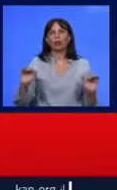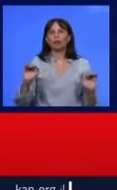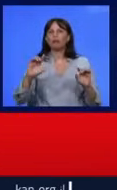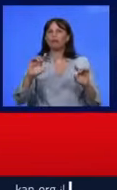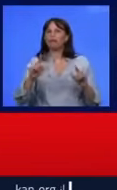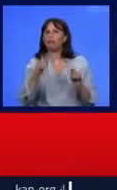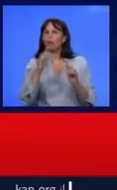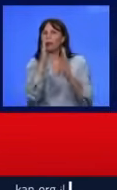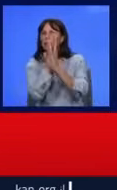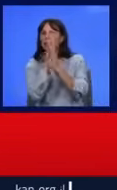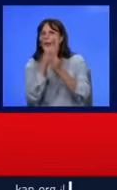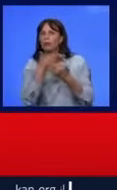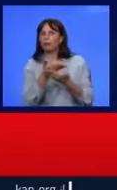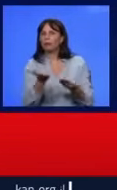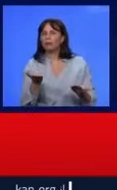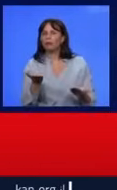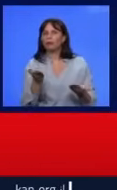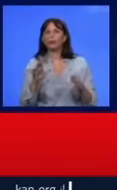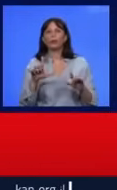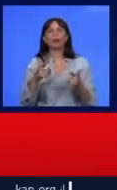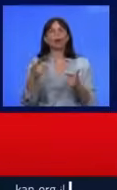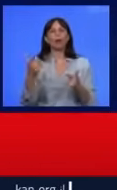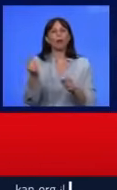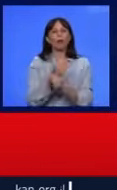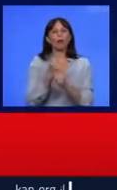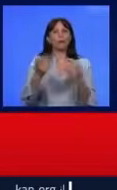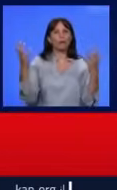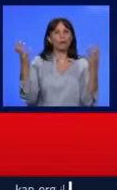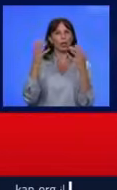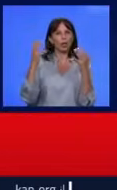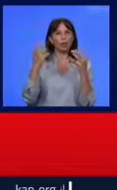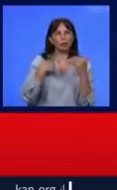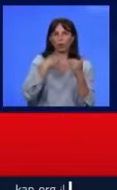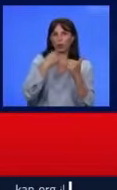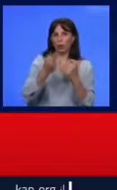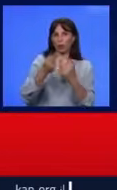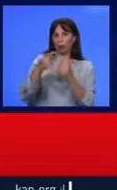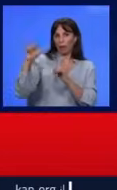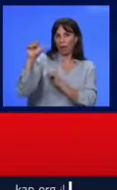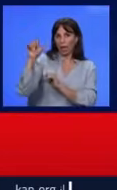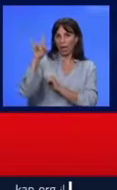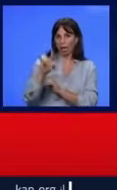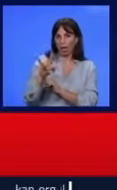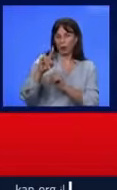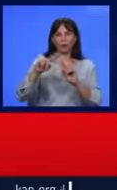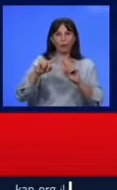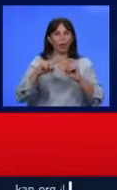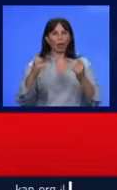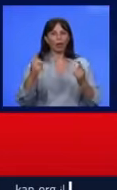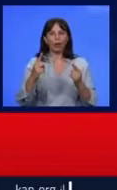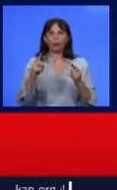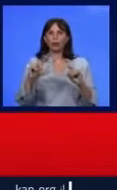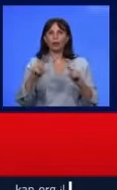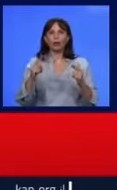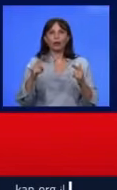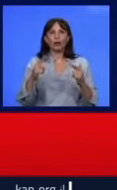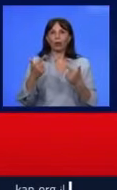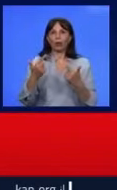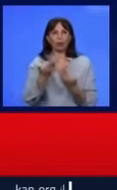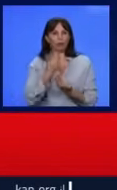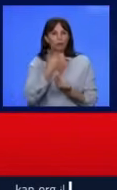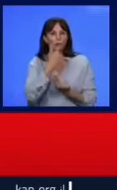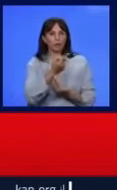מאיתנו? למה אתם מפעילים לחצים? אני אומר לכם על איילה חסון ועל אחרים. למה אתם לוקחים את אלמוג